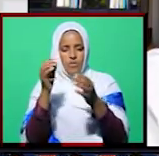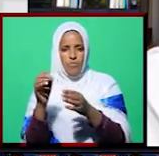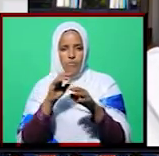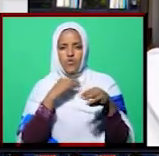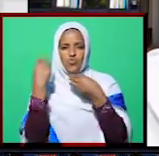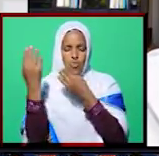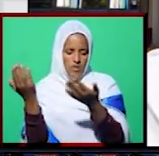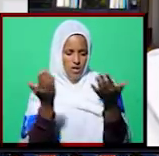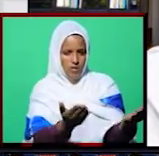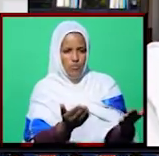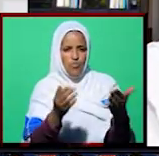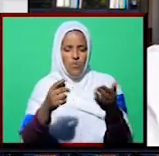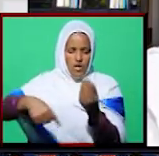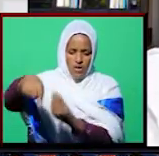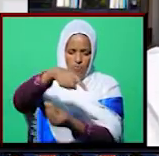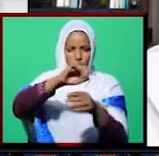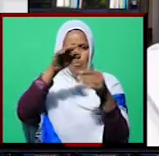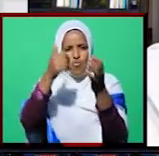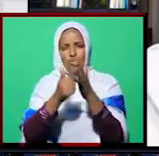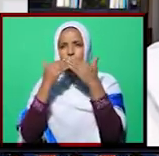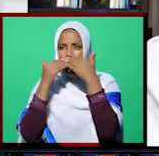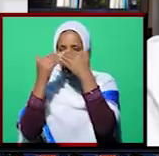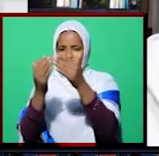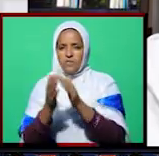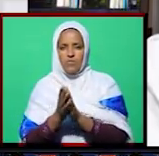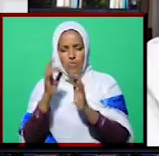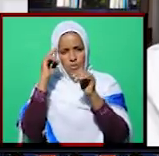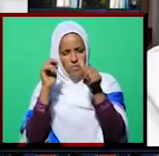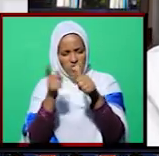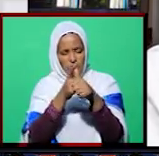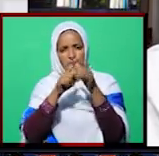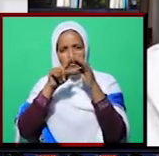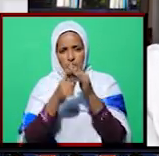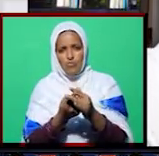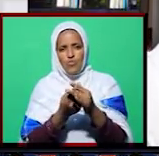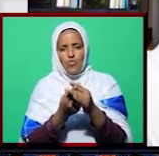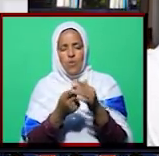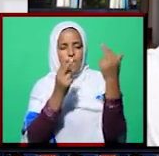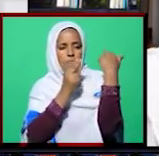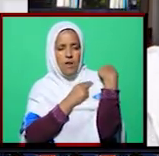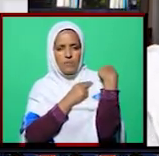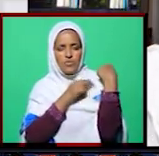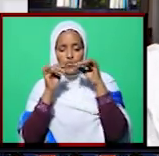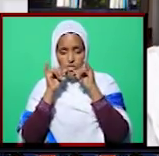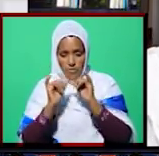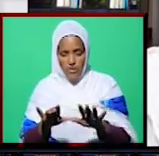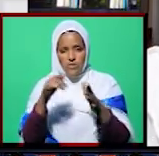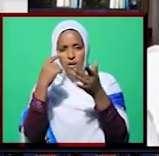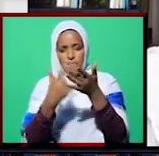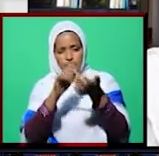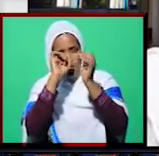ራሱ መስዋዕቱን የቀረበው ከበው ነው አይደል በዚያን ጊዜ ሁሉም አመስግነው ደቀመዛው መጀመሪያ ሲጀምር